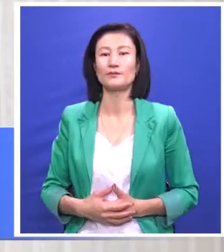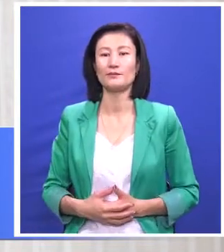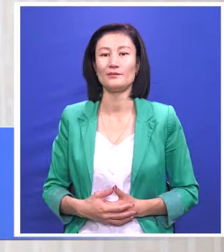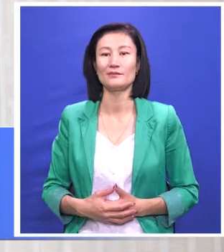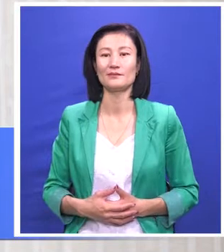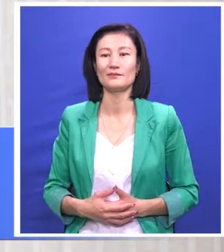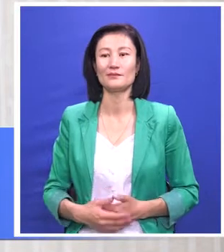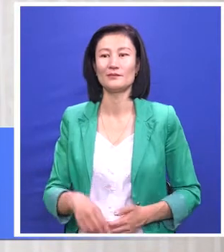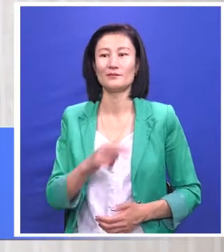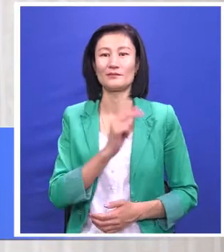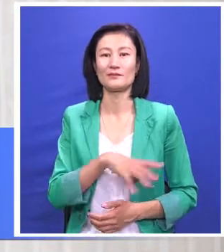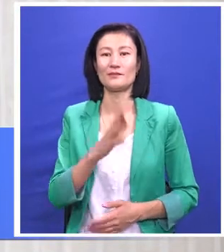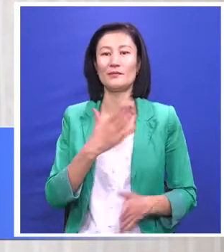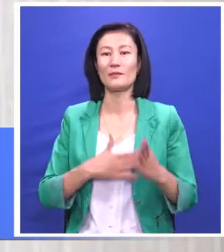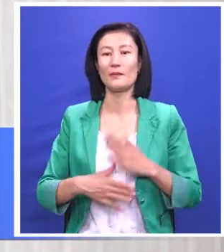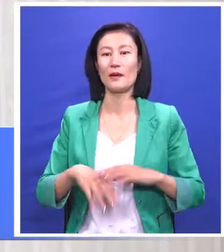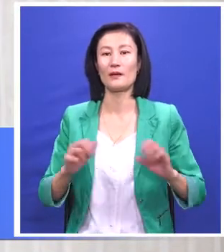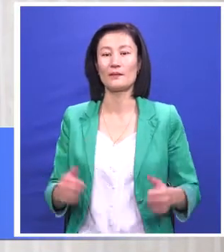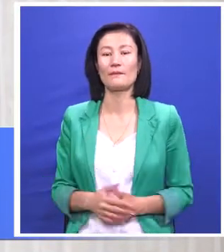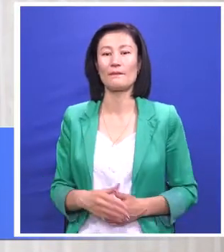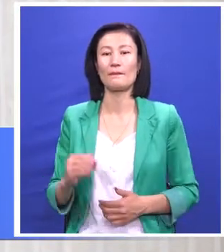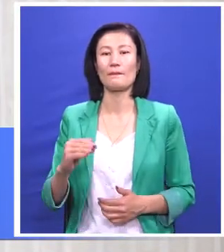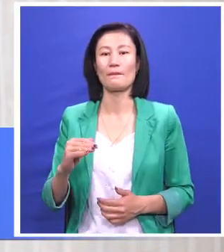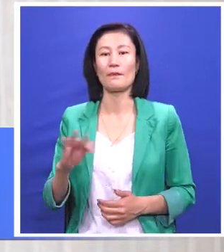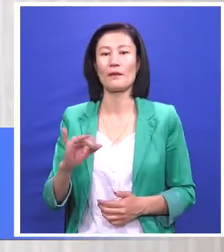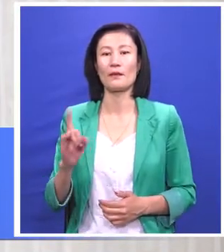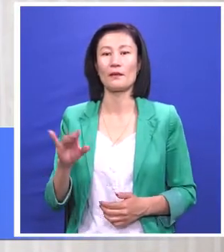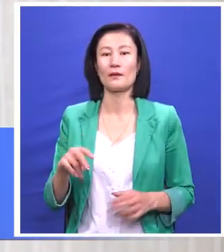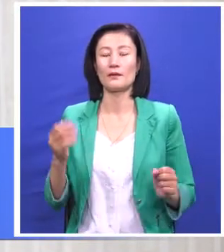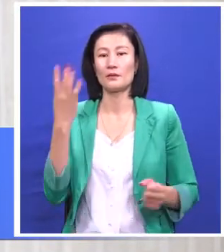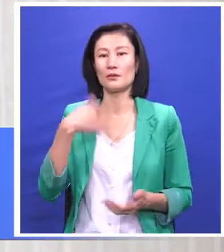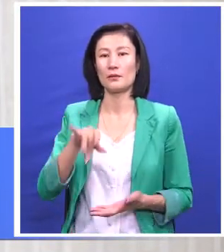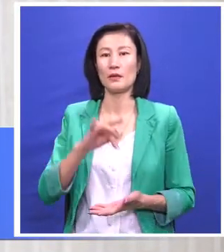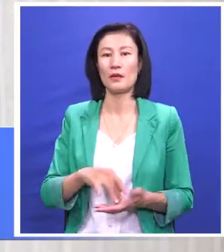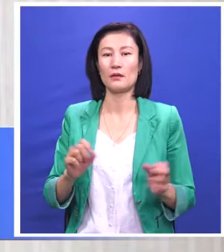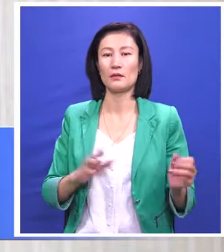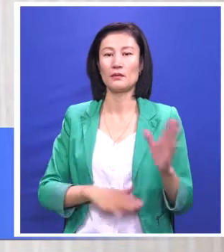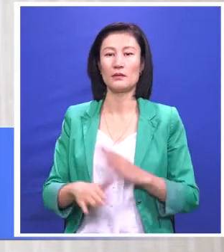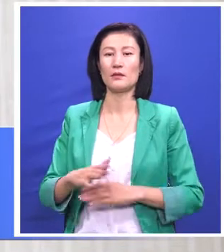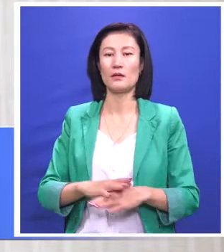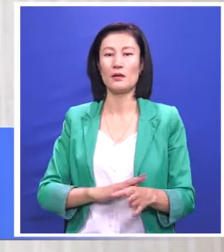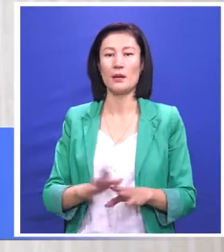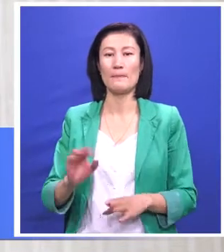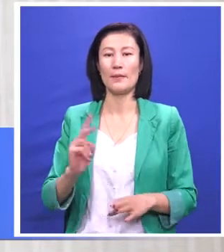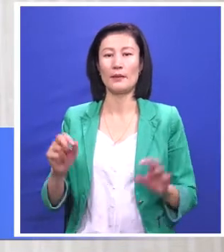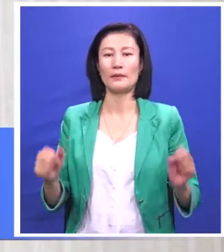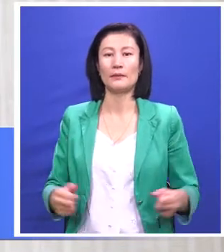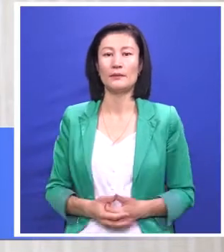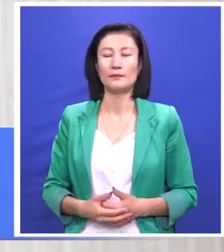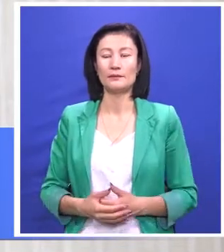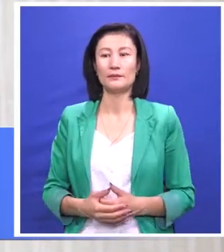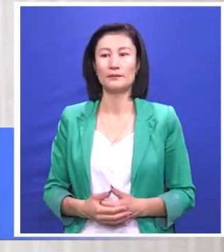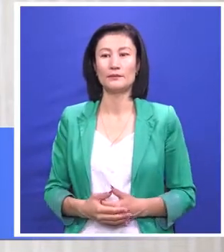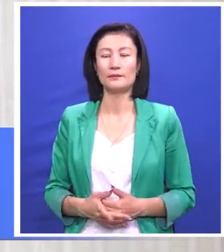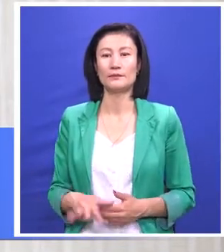әбекеңмен қызметтес болғанына мақтан тұтамыз. Бәріміз жезқазғаннан бастап осы Шымкентке келіп бәрін сол жайғастық. Ол кісі